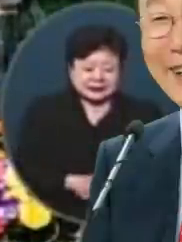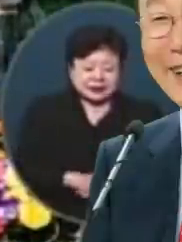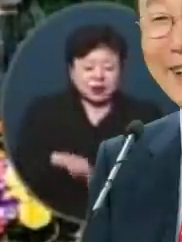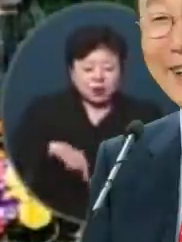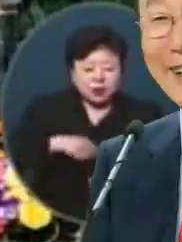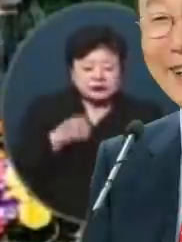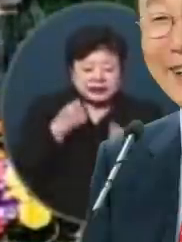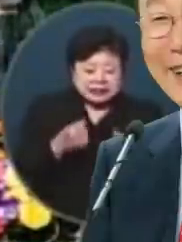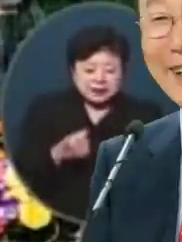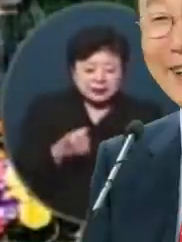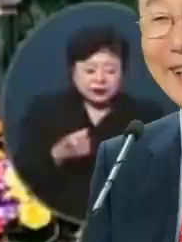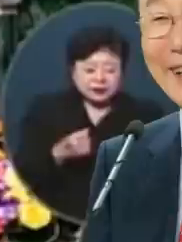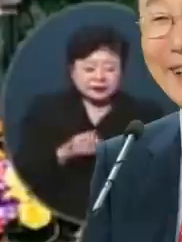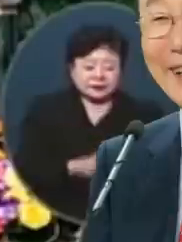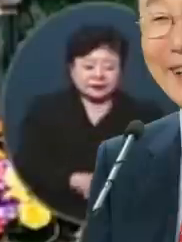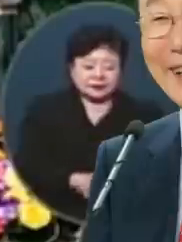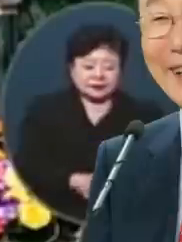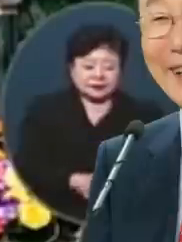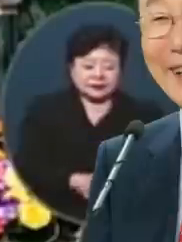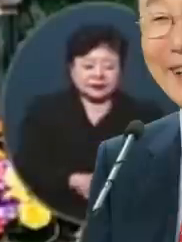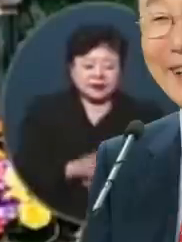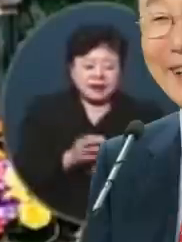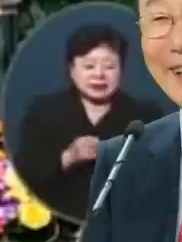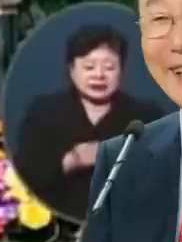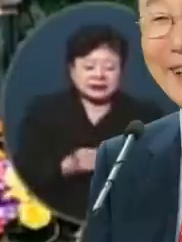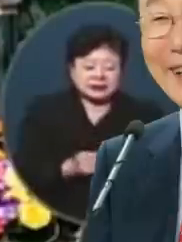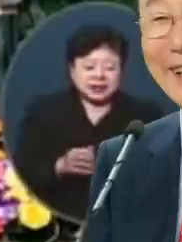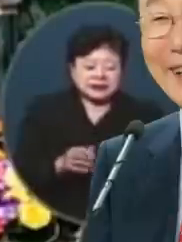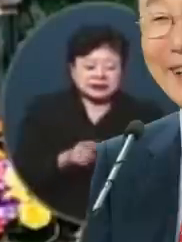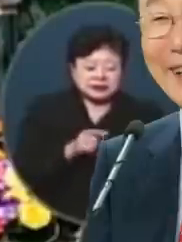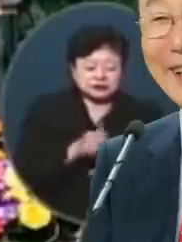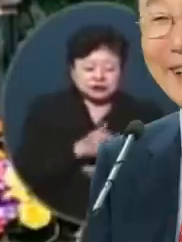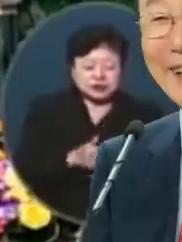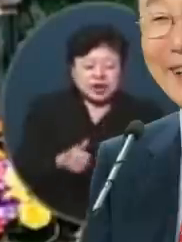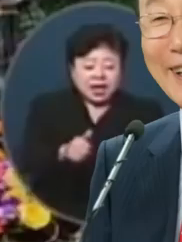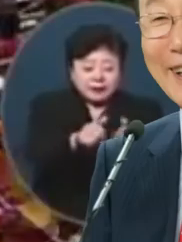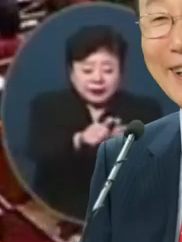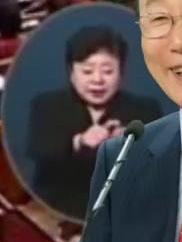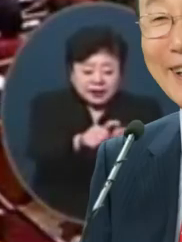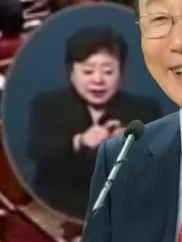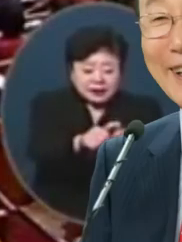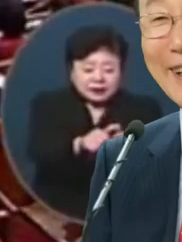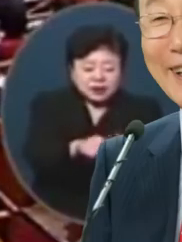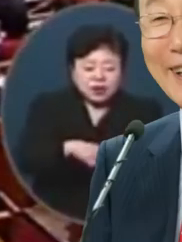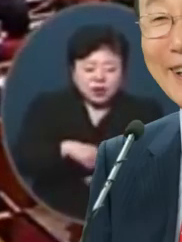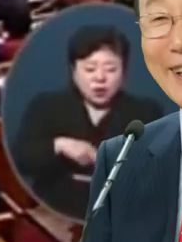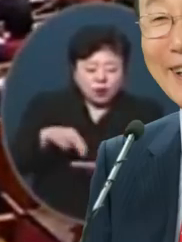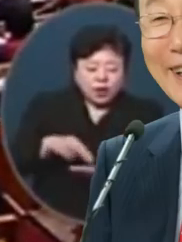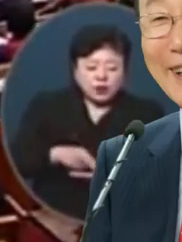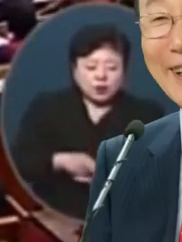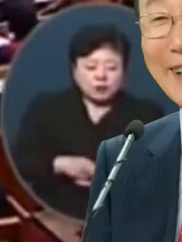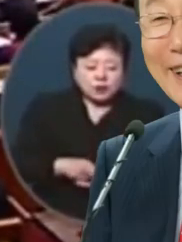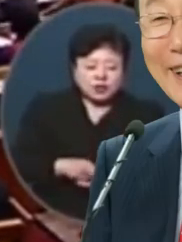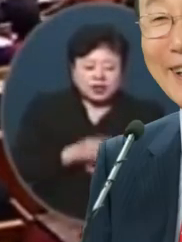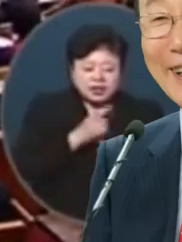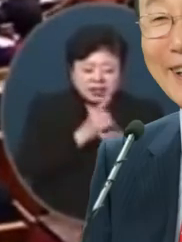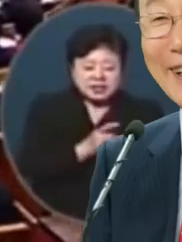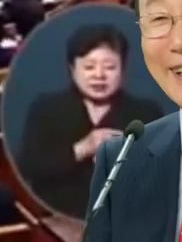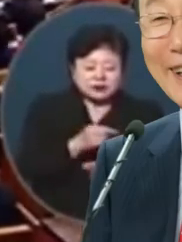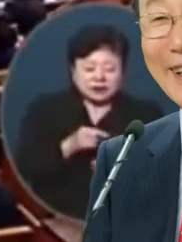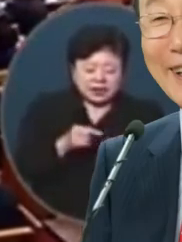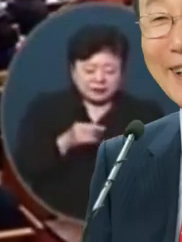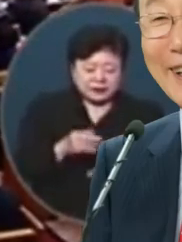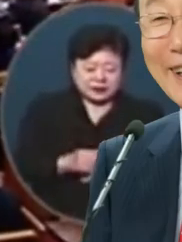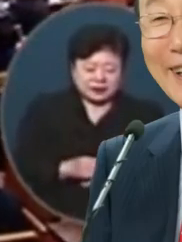혼자 살든 여럿이 살든 주님과 함께 해야 외로움을 이겨나갈 수 있는 것입니다.